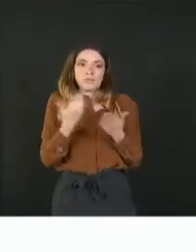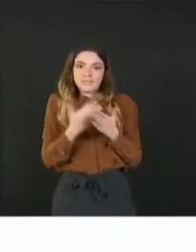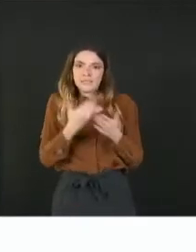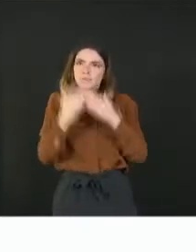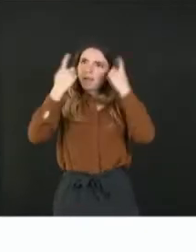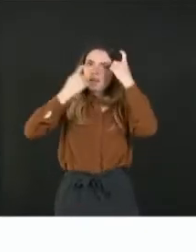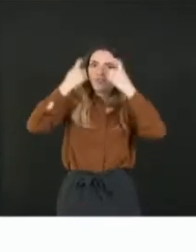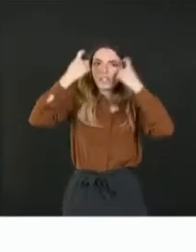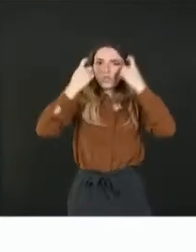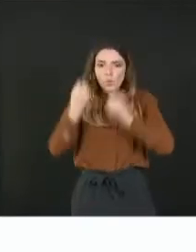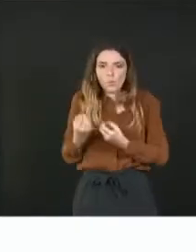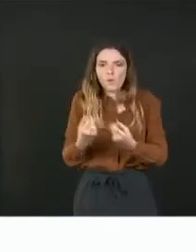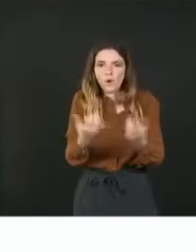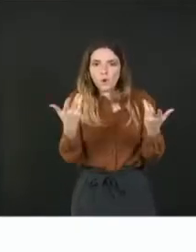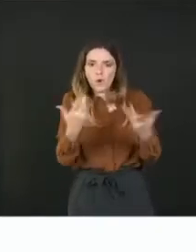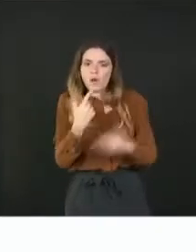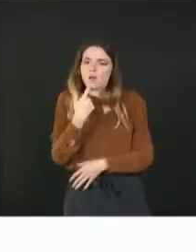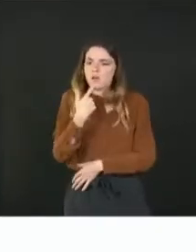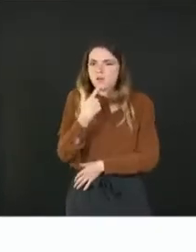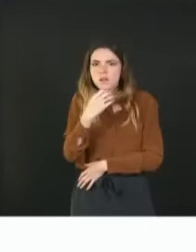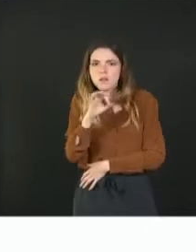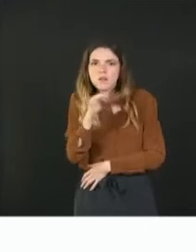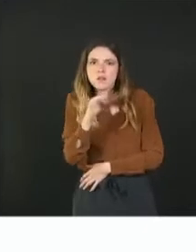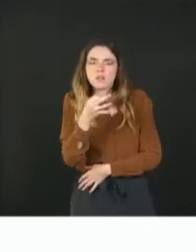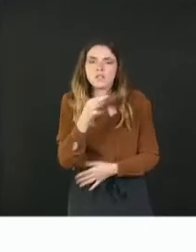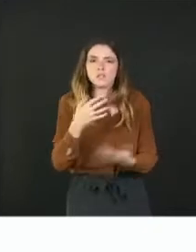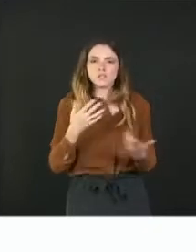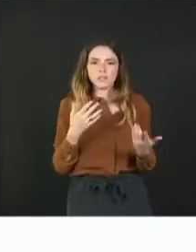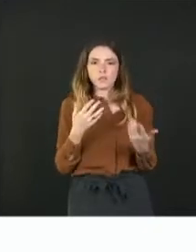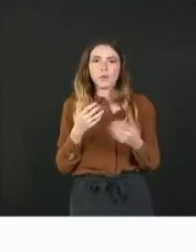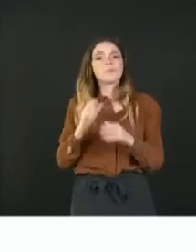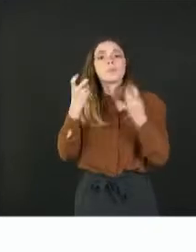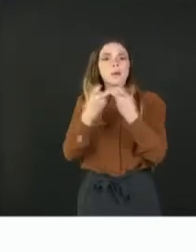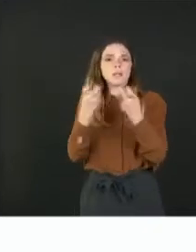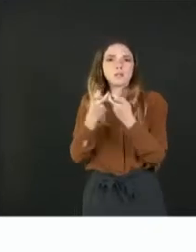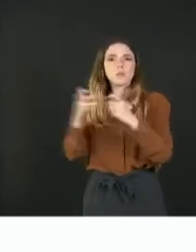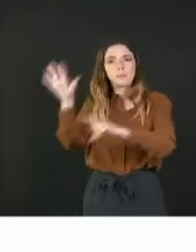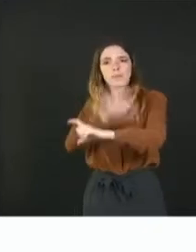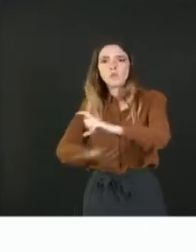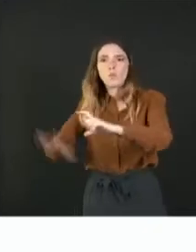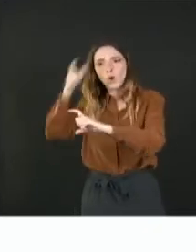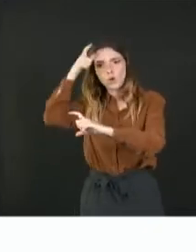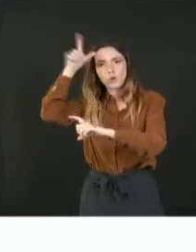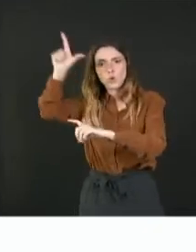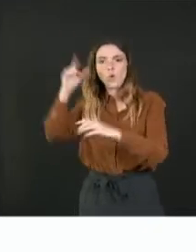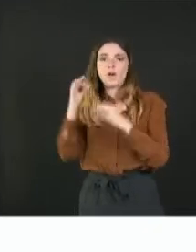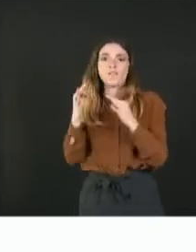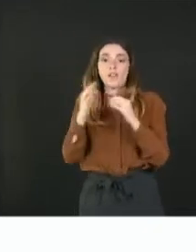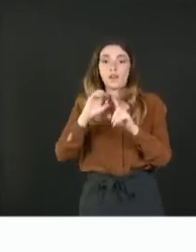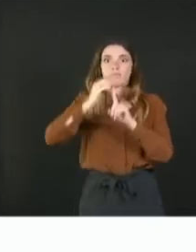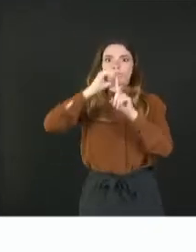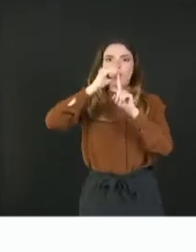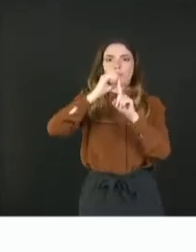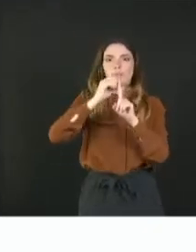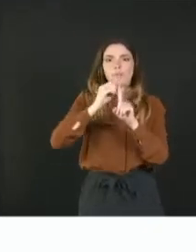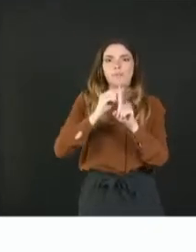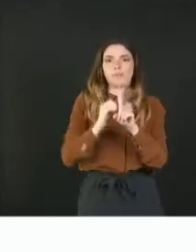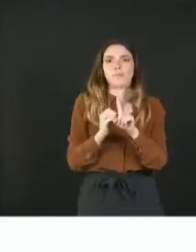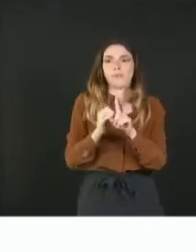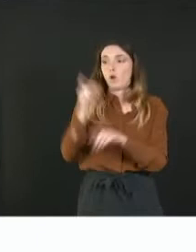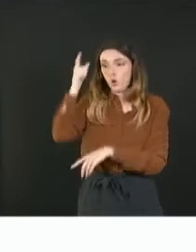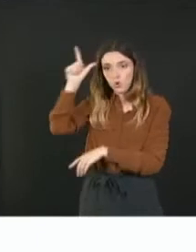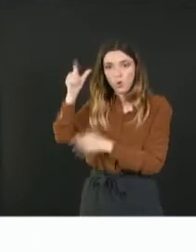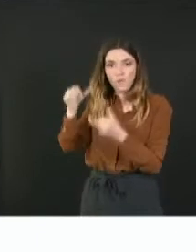Une des expériences les plus intéressantes, c'est à Lyon, métropole de Lyon, sur l'avenue Garibaldi, où pendant 3 ans, ils ont équipé les